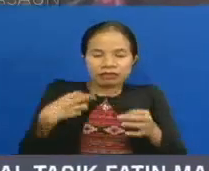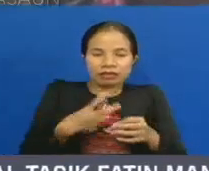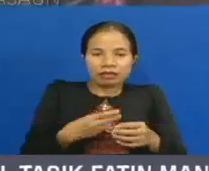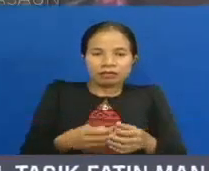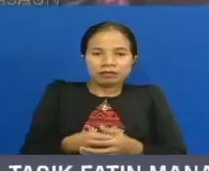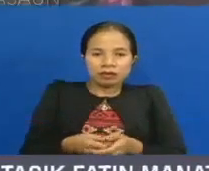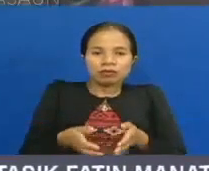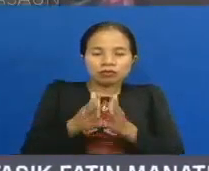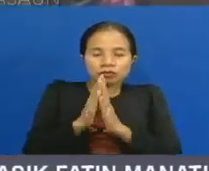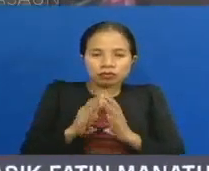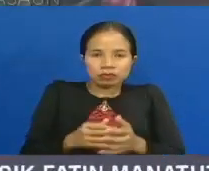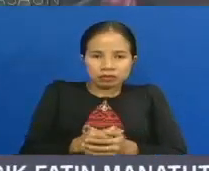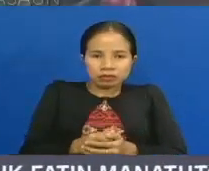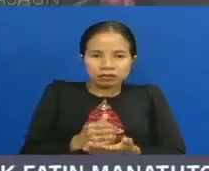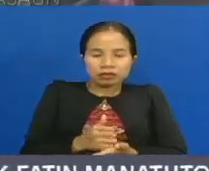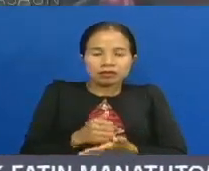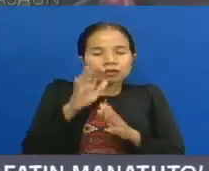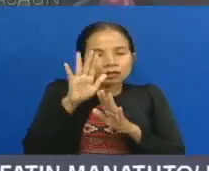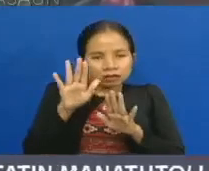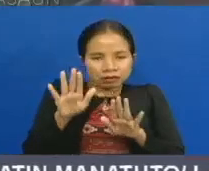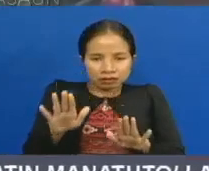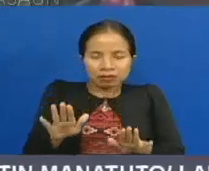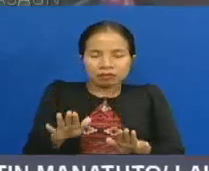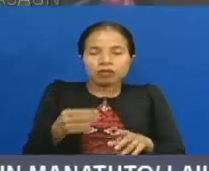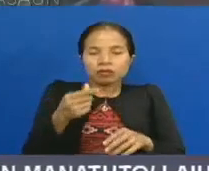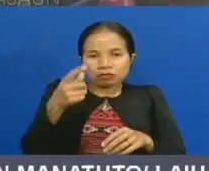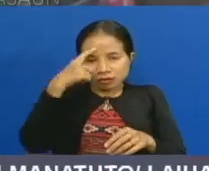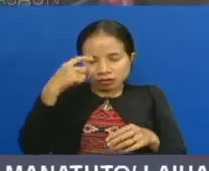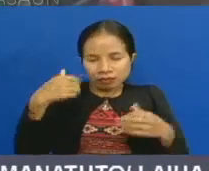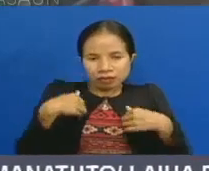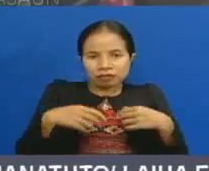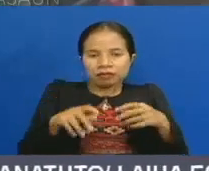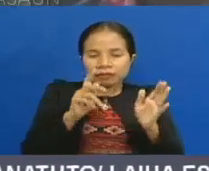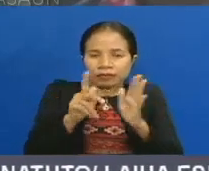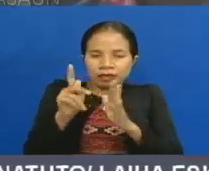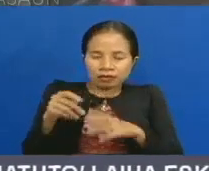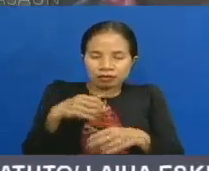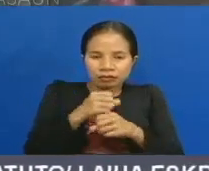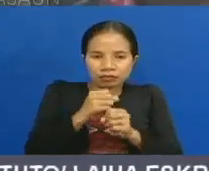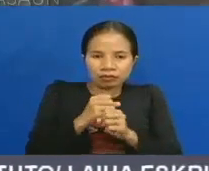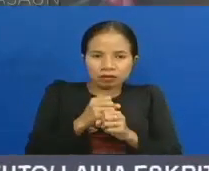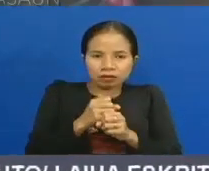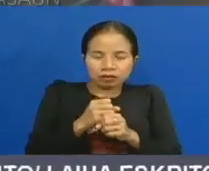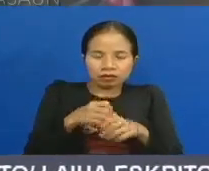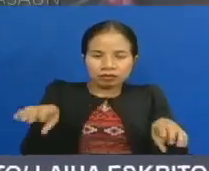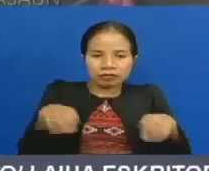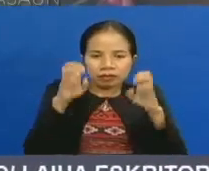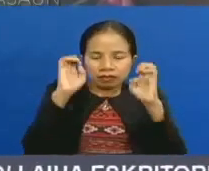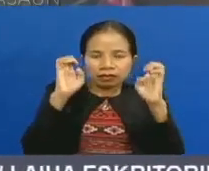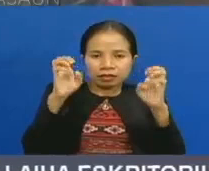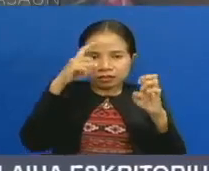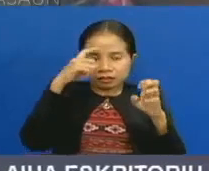usita saya sabar rituan tambah ita iha duni planu atu halu intervensaun rapida